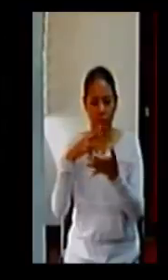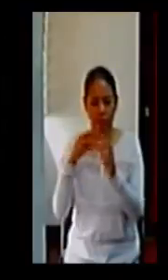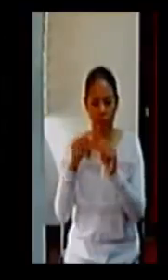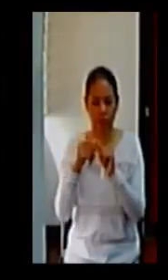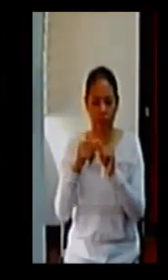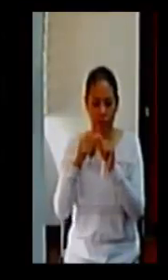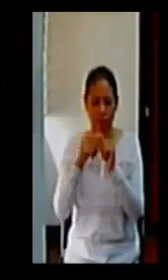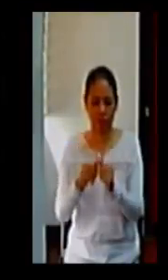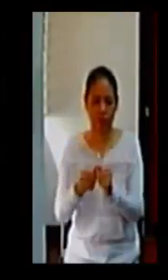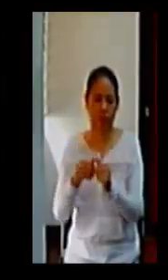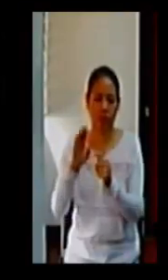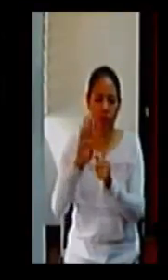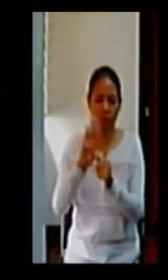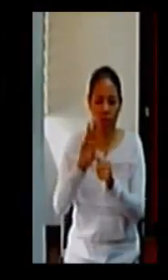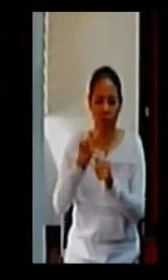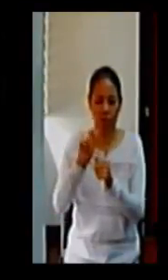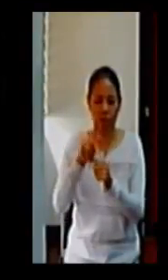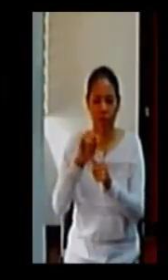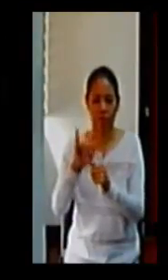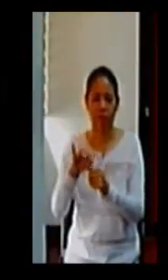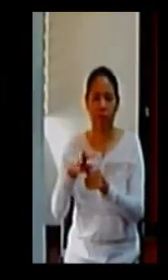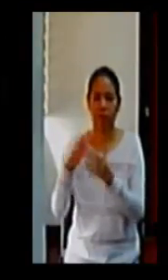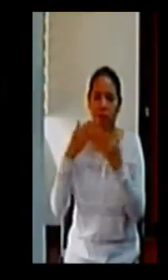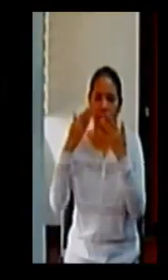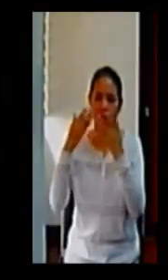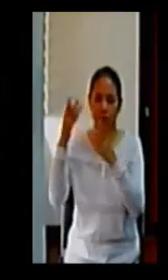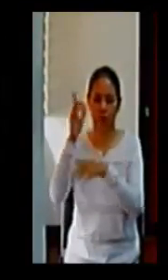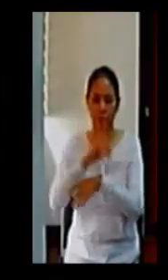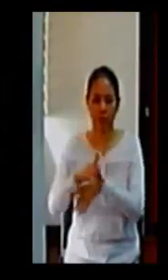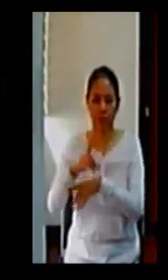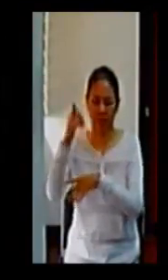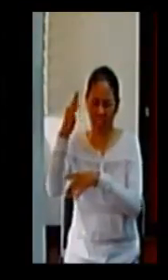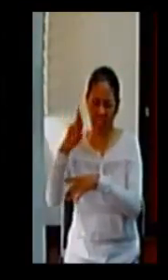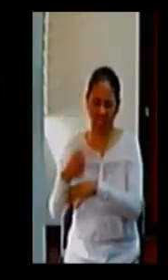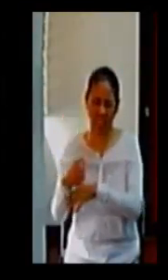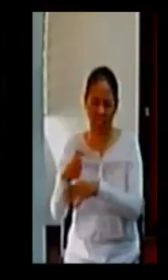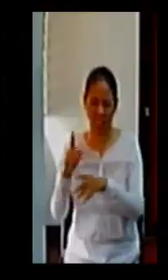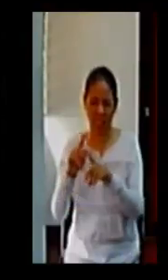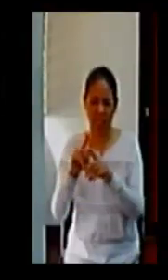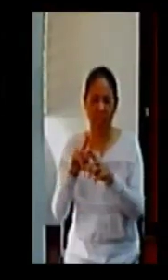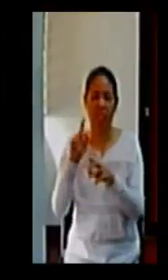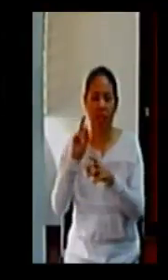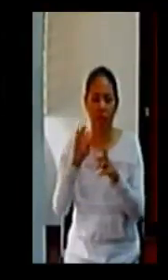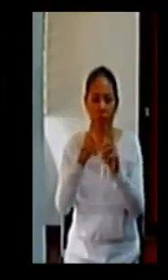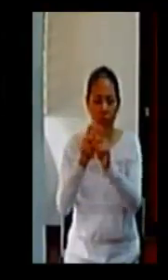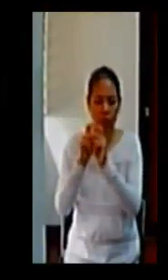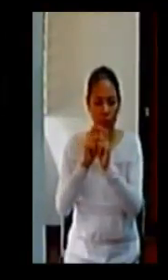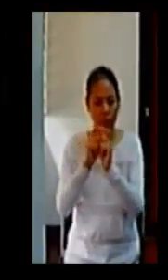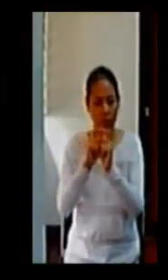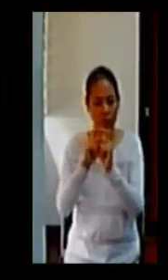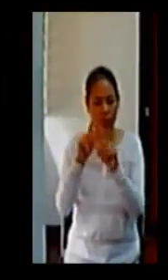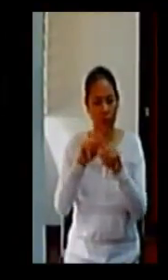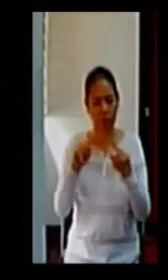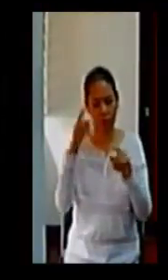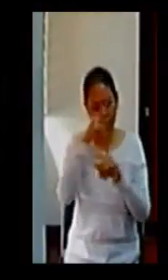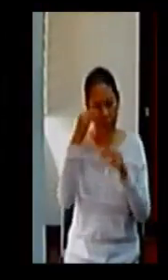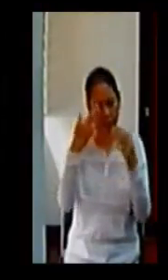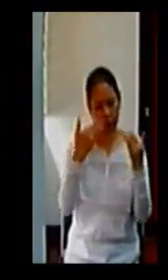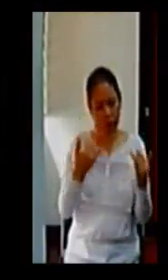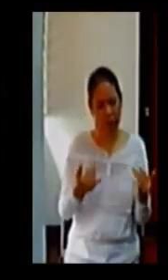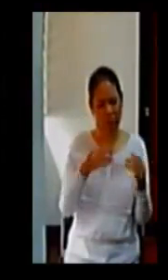God, dapat din sabay-sabay kami. Pero ngayon, dahil hindi na sinusunod yung November na